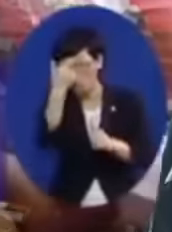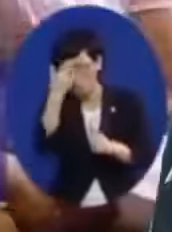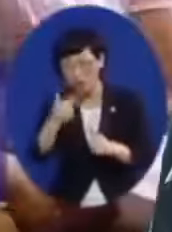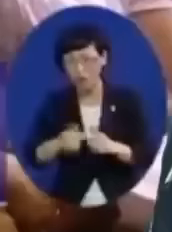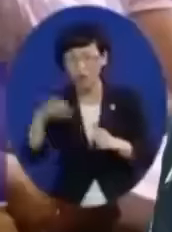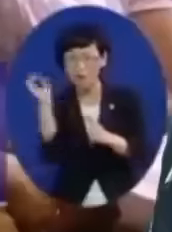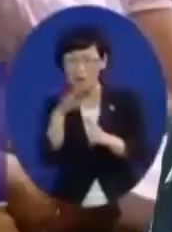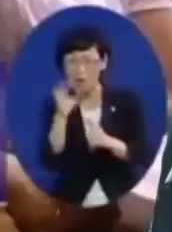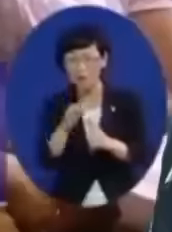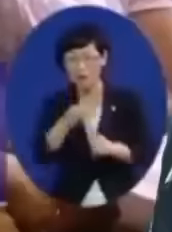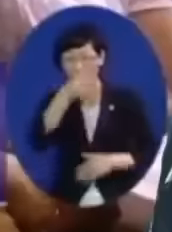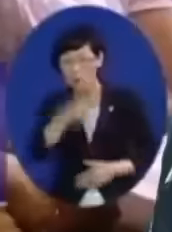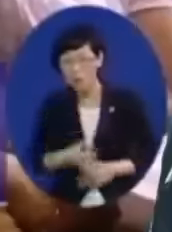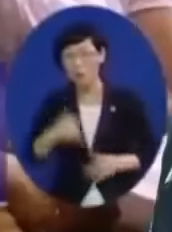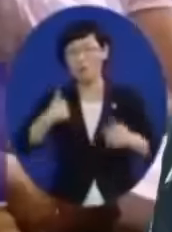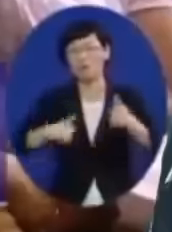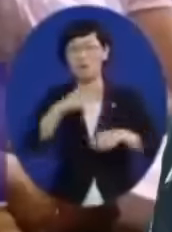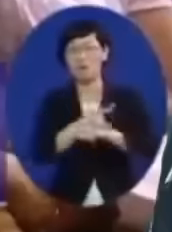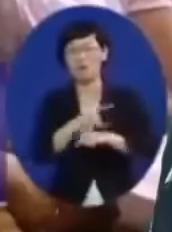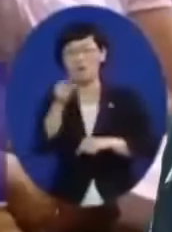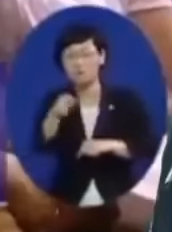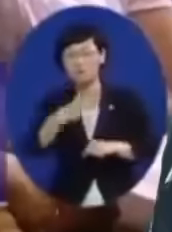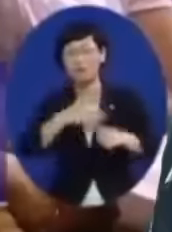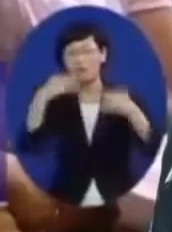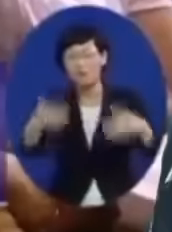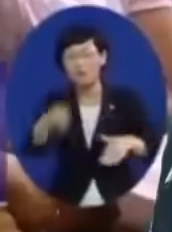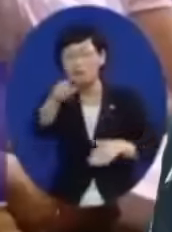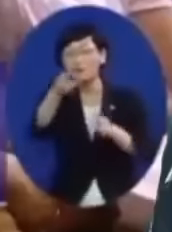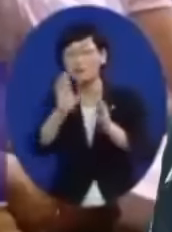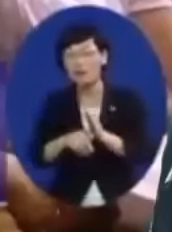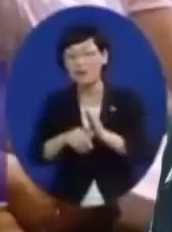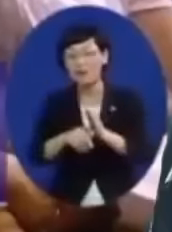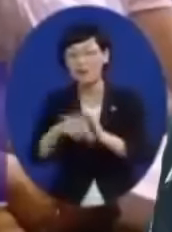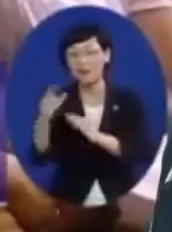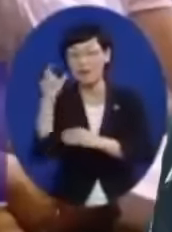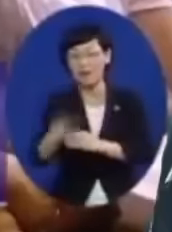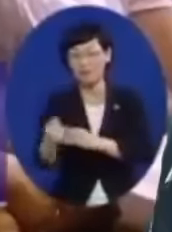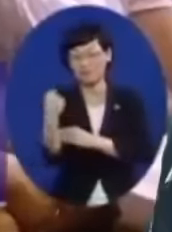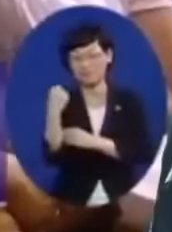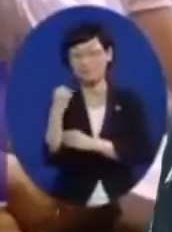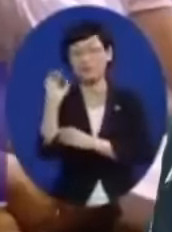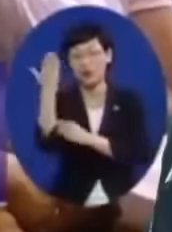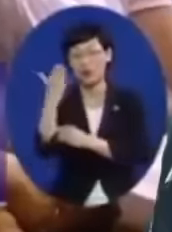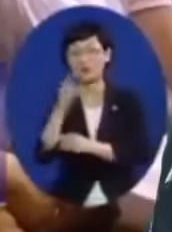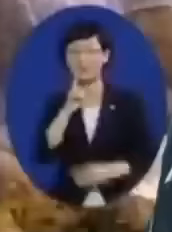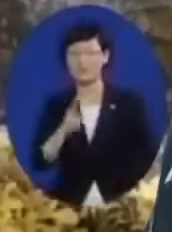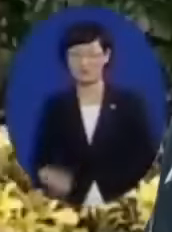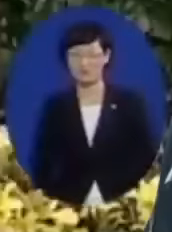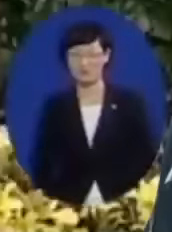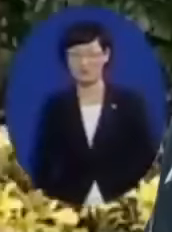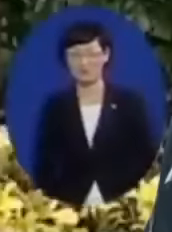박해와 공고를 기뻐하노니 이는 내가 약할 그때 강함이니라.